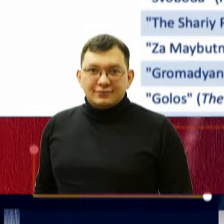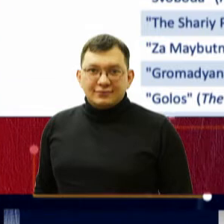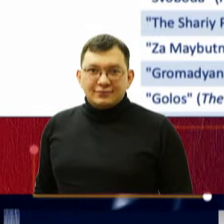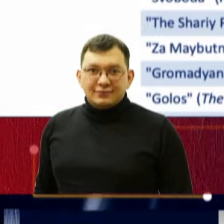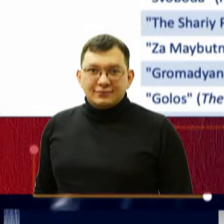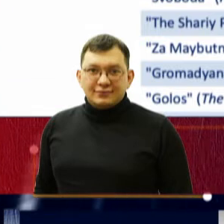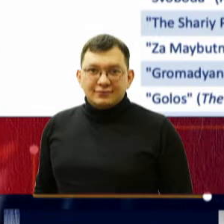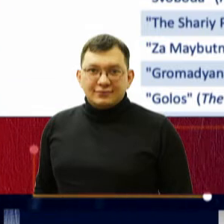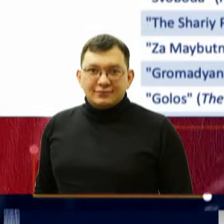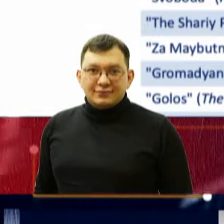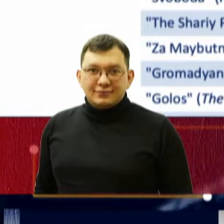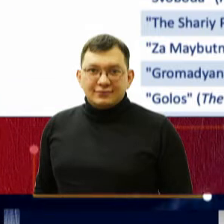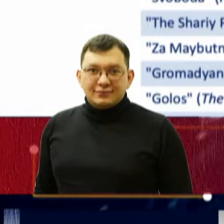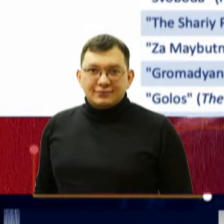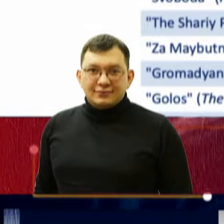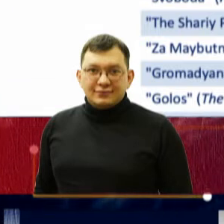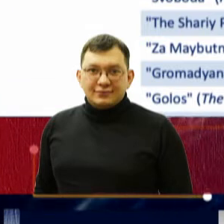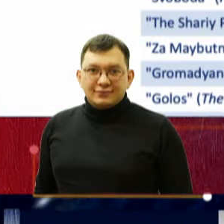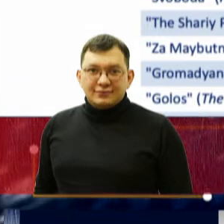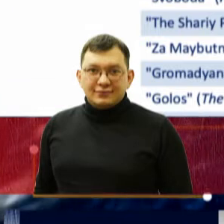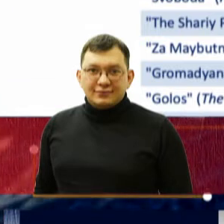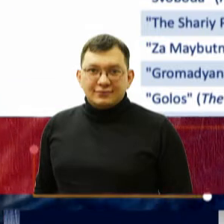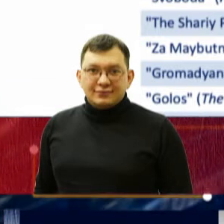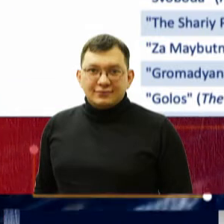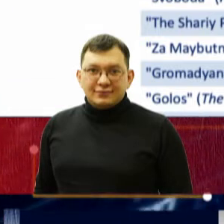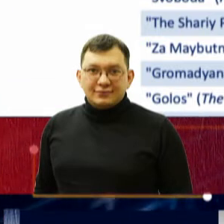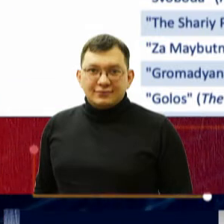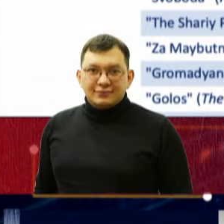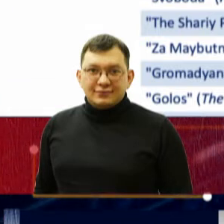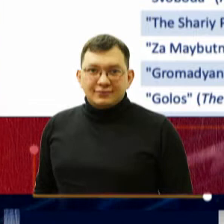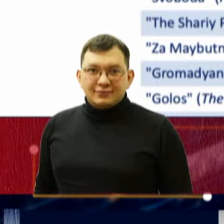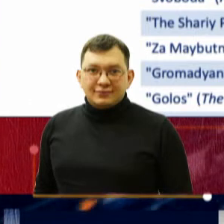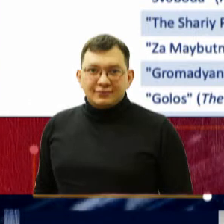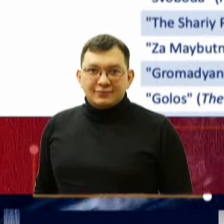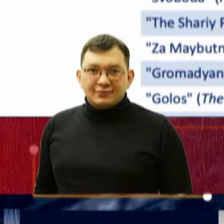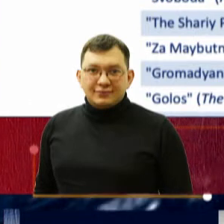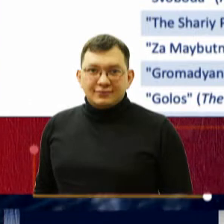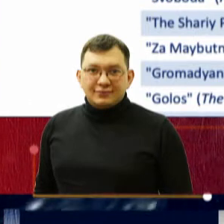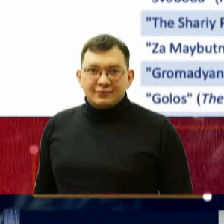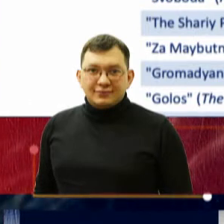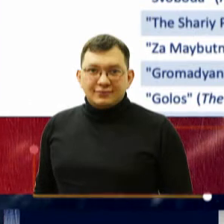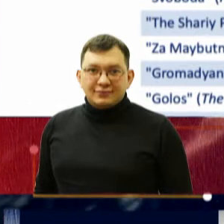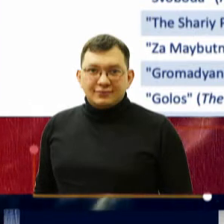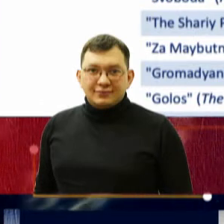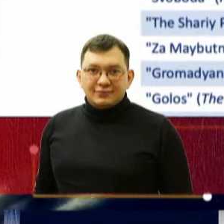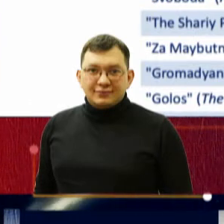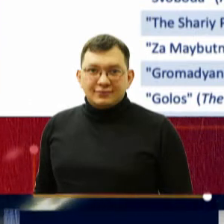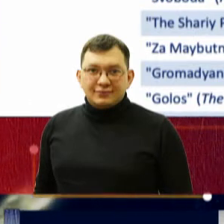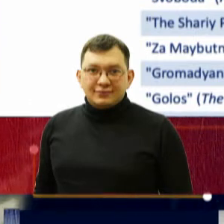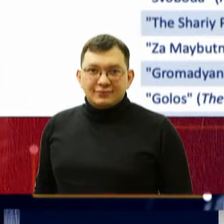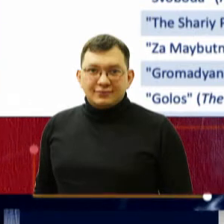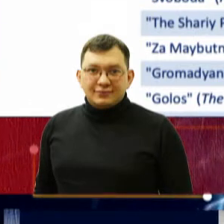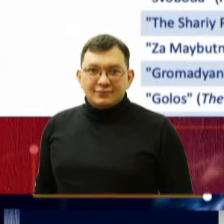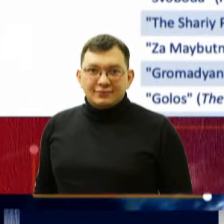«Слуга народу» перемогла на парламентських виборах 2019 року, я говорив про те, що їхні рейтинги будуть падати, так само